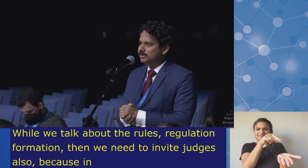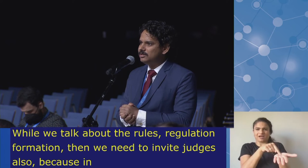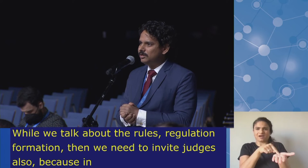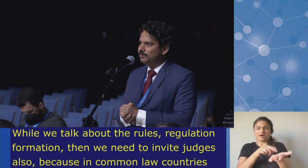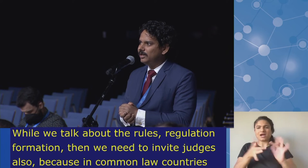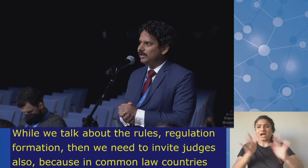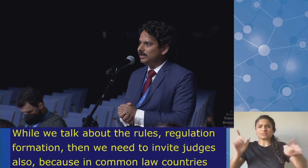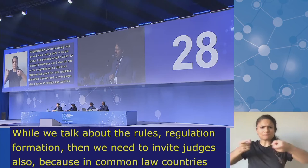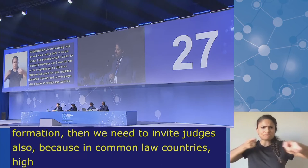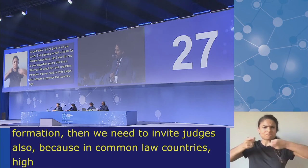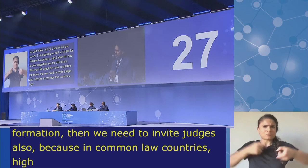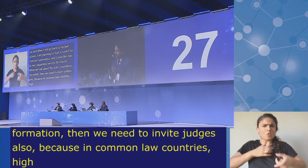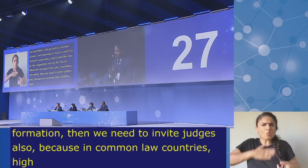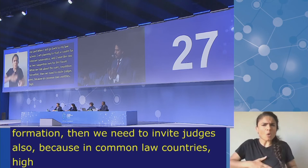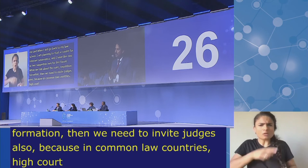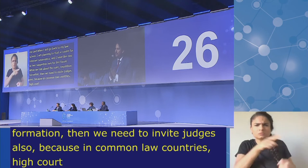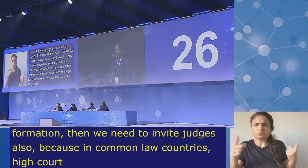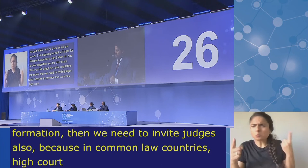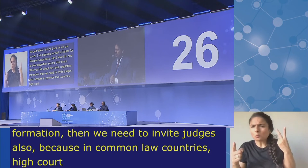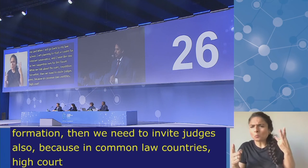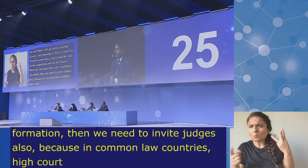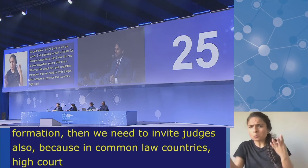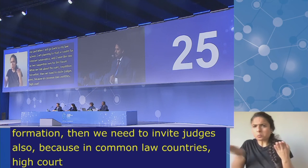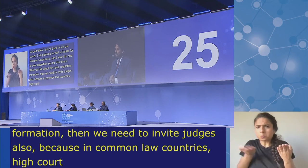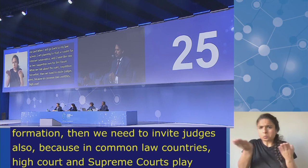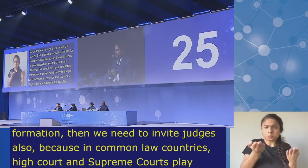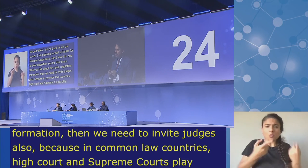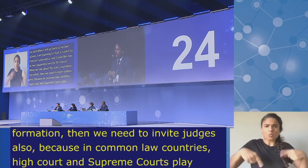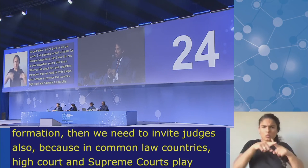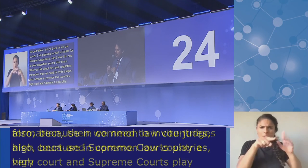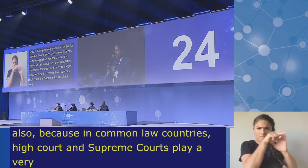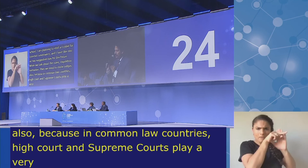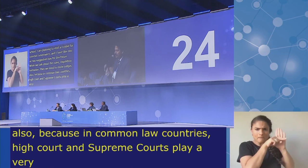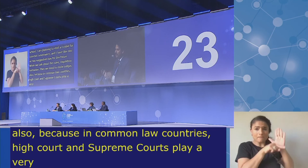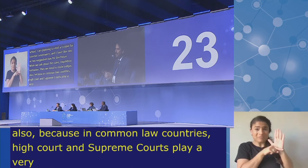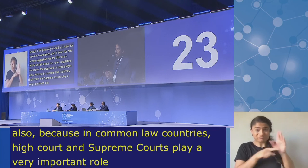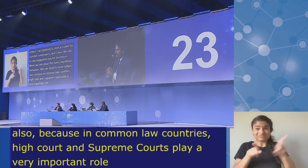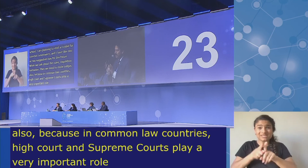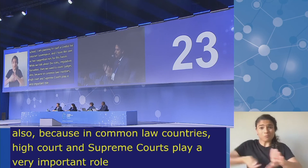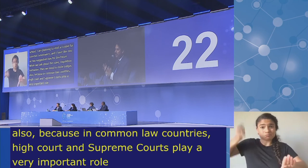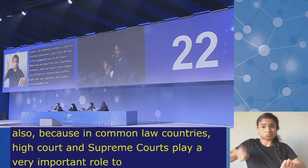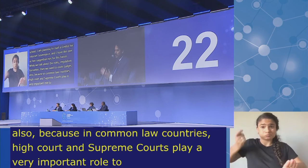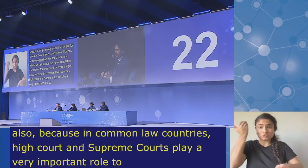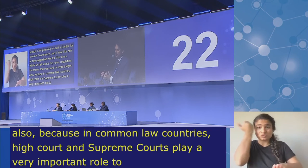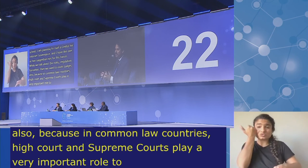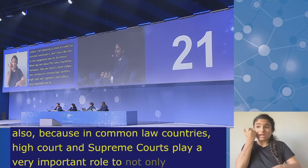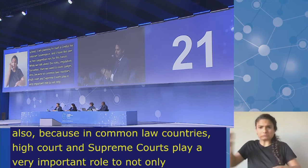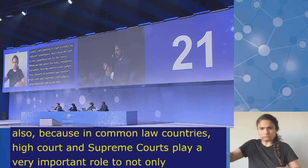запустить в нашем ВУЗе центр по управлению интернетом, потому что много мы говорим о правилах